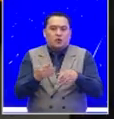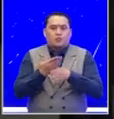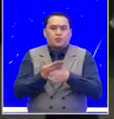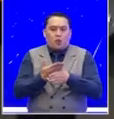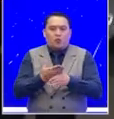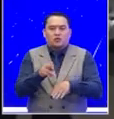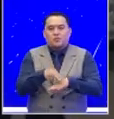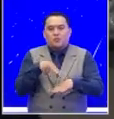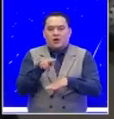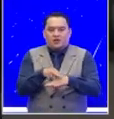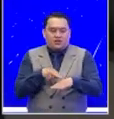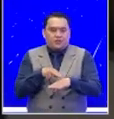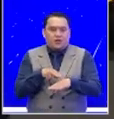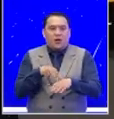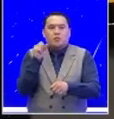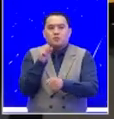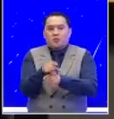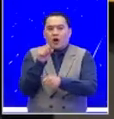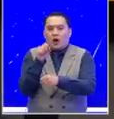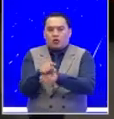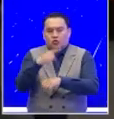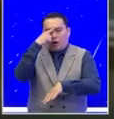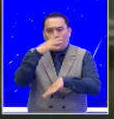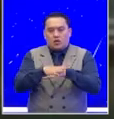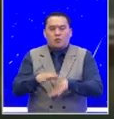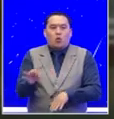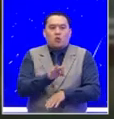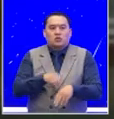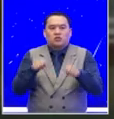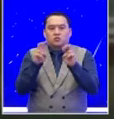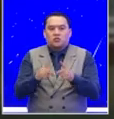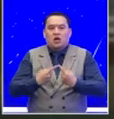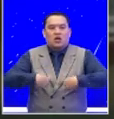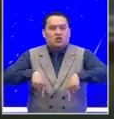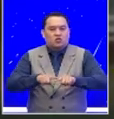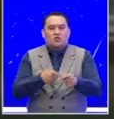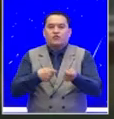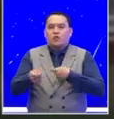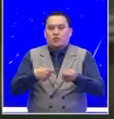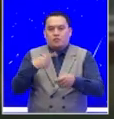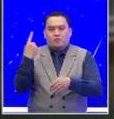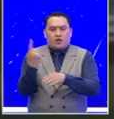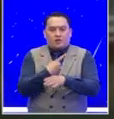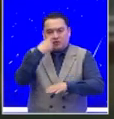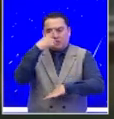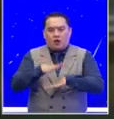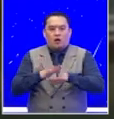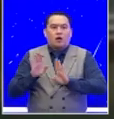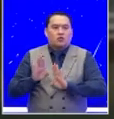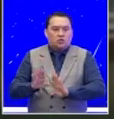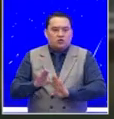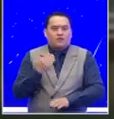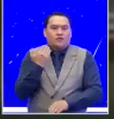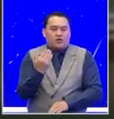сотрудники правоохранительных органов. По поручению Акима области на месте создан специальный штаб, который возглавил первый заместитель главы региона